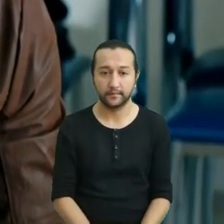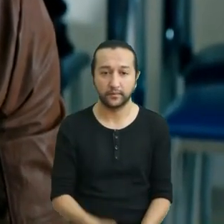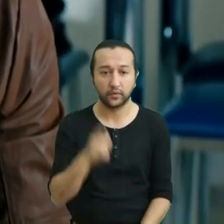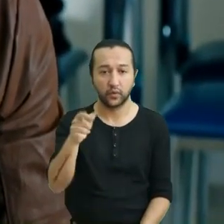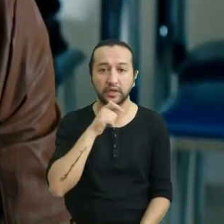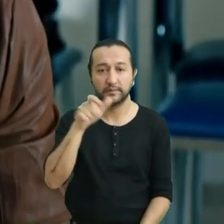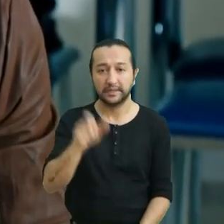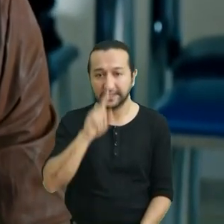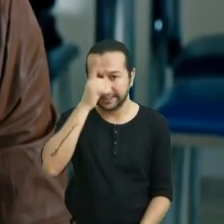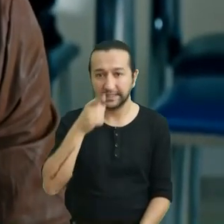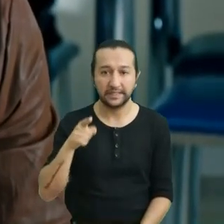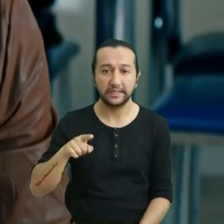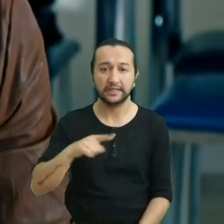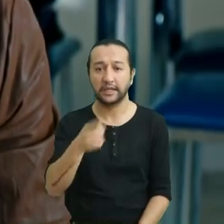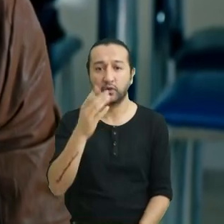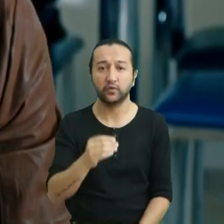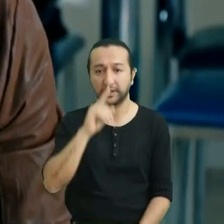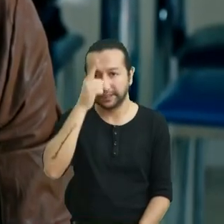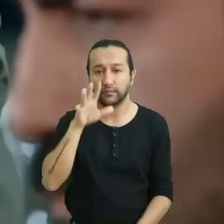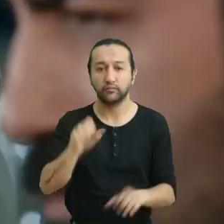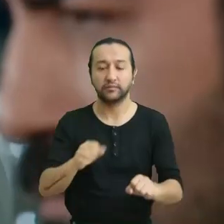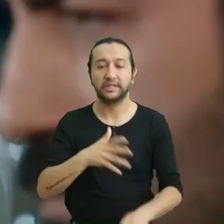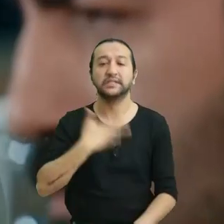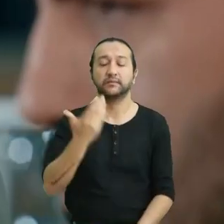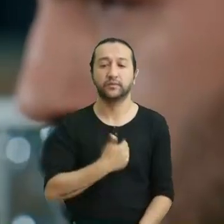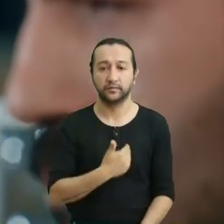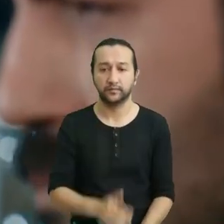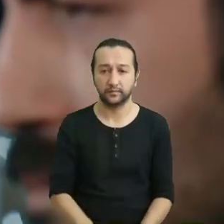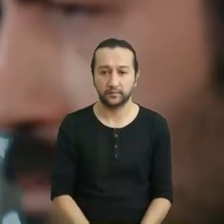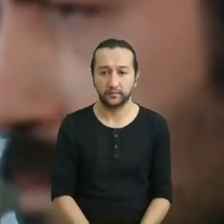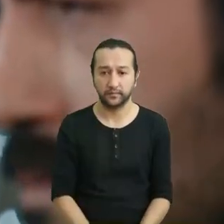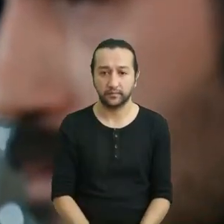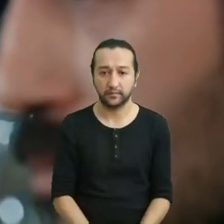O herifi sadece yılanın teki olduğu için bulmak istemiyorum.